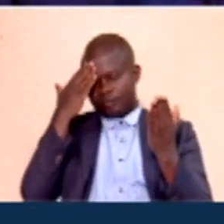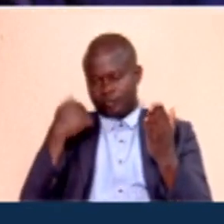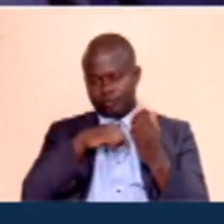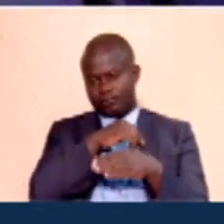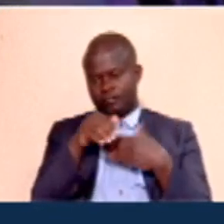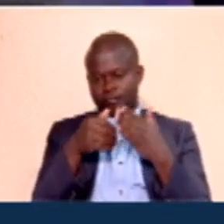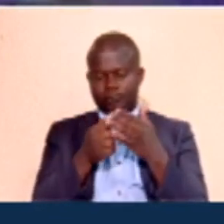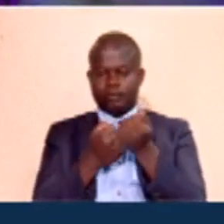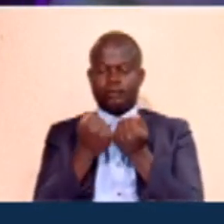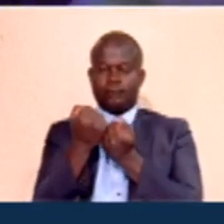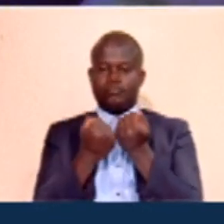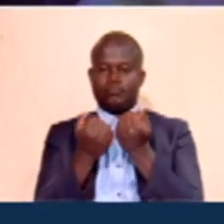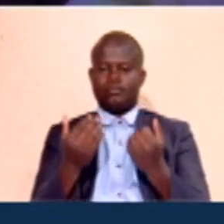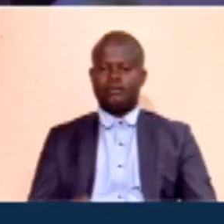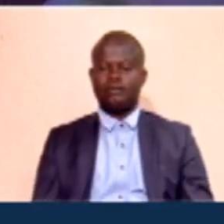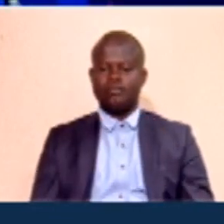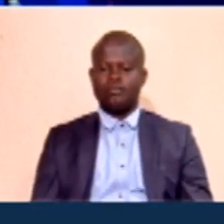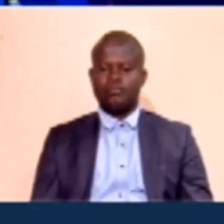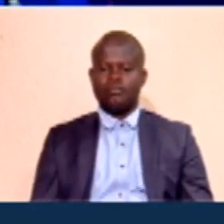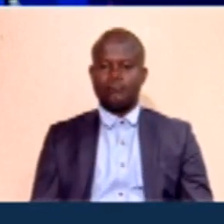ubu butwererane.